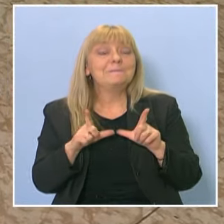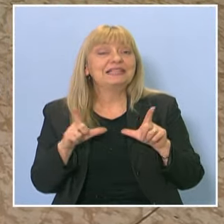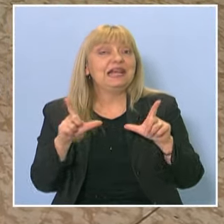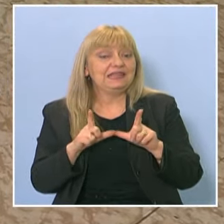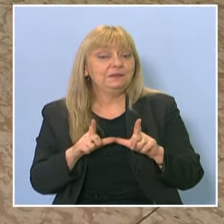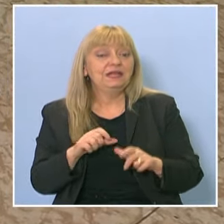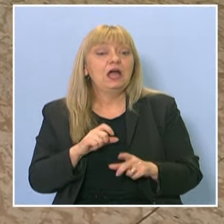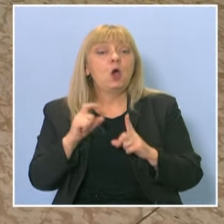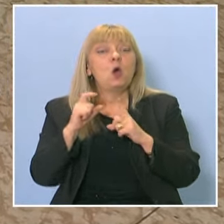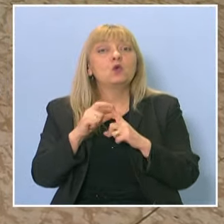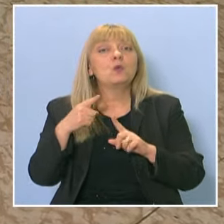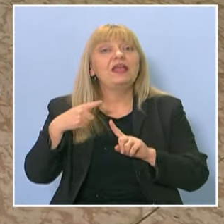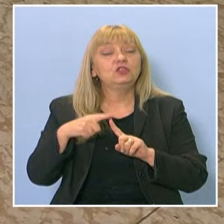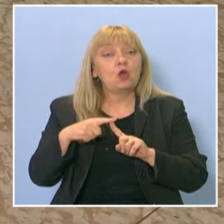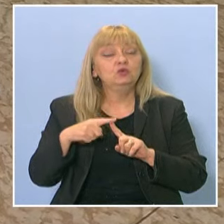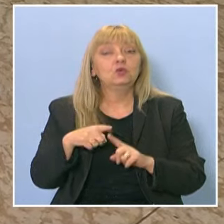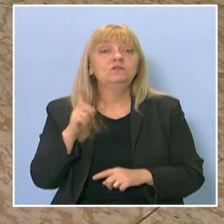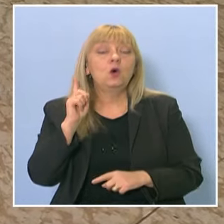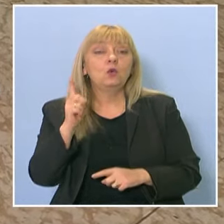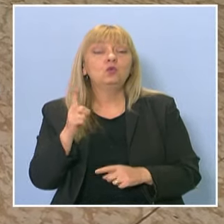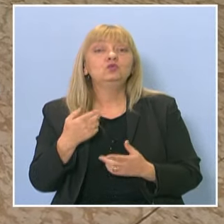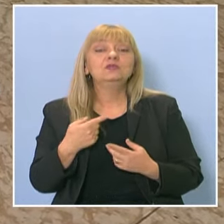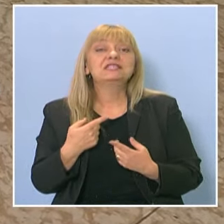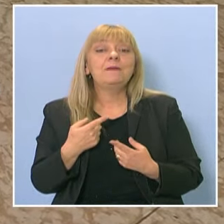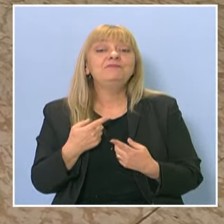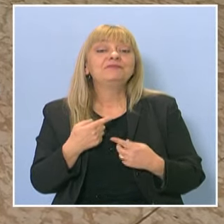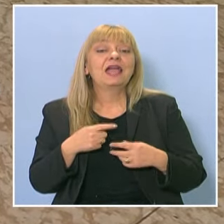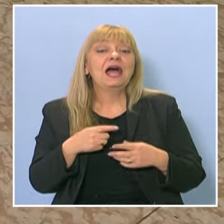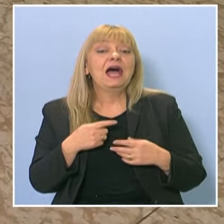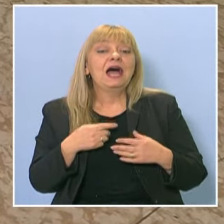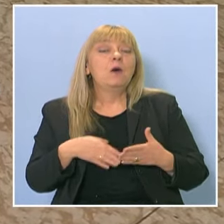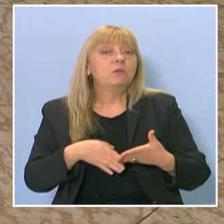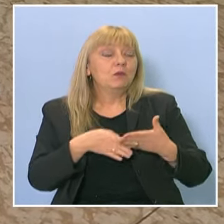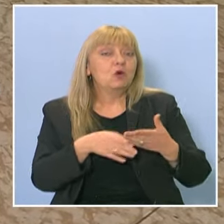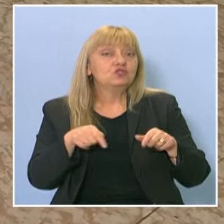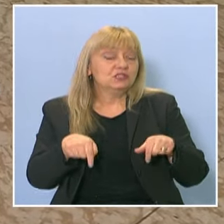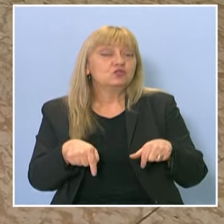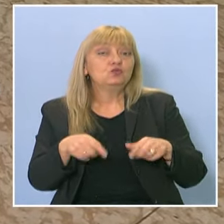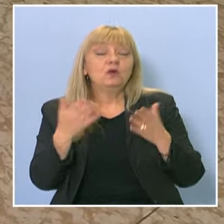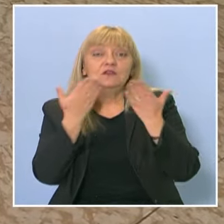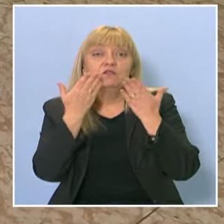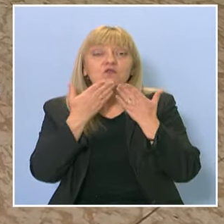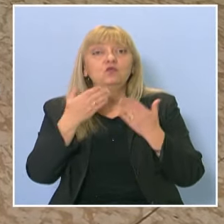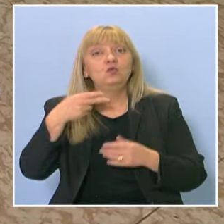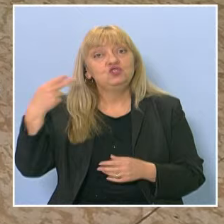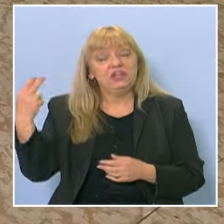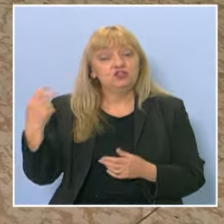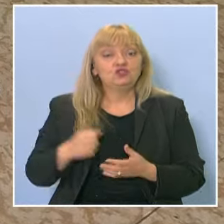Маринова, Румен Тодоров, които са медиатори тук в училището. Здравейте!